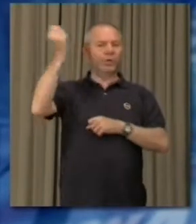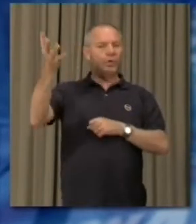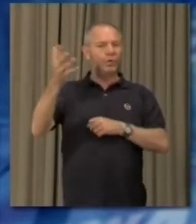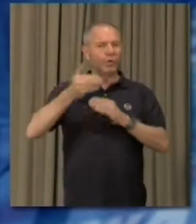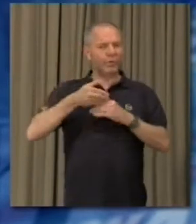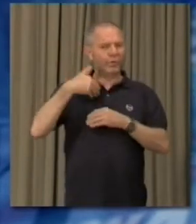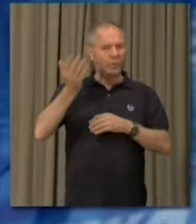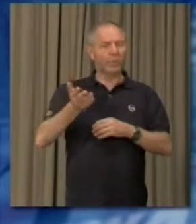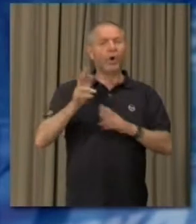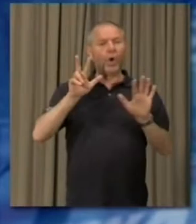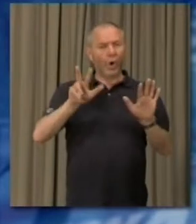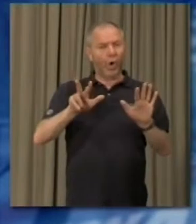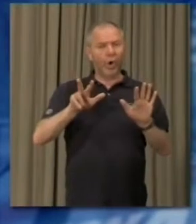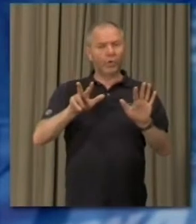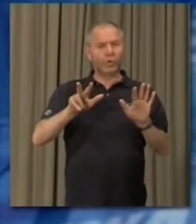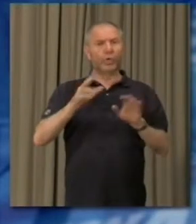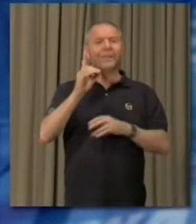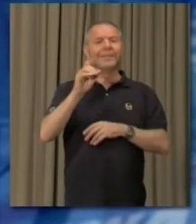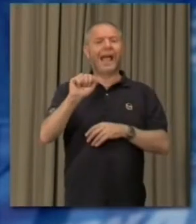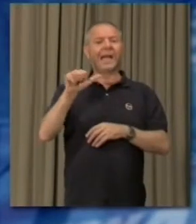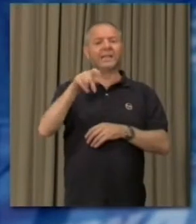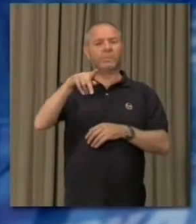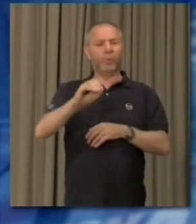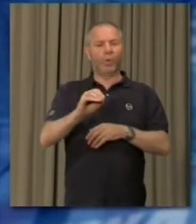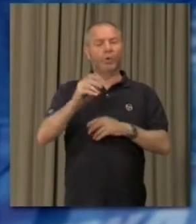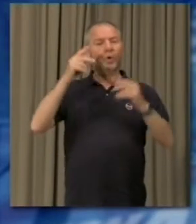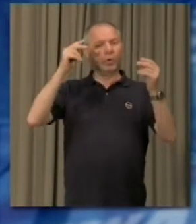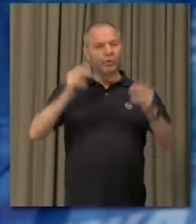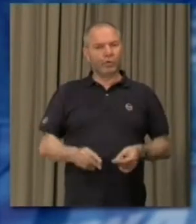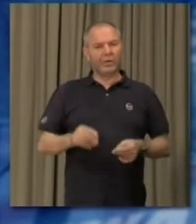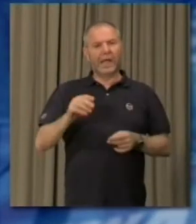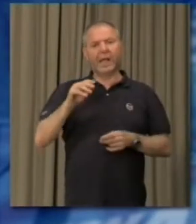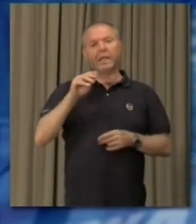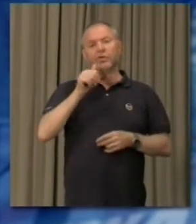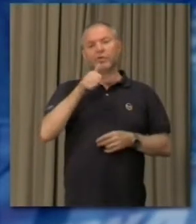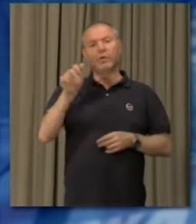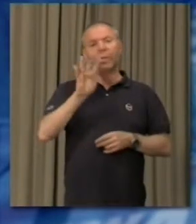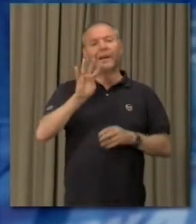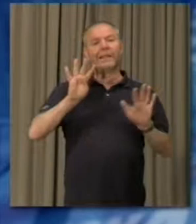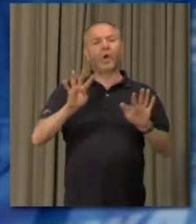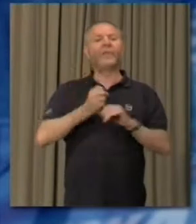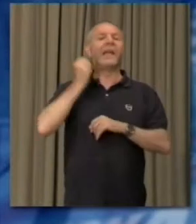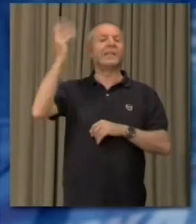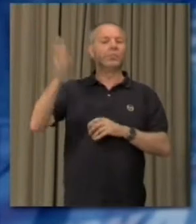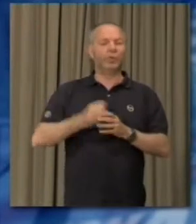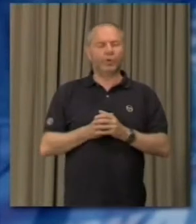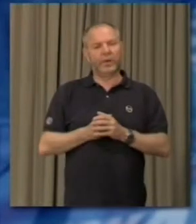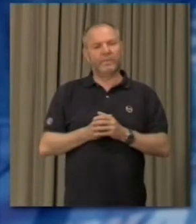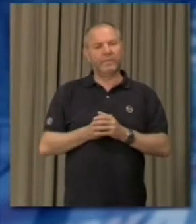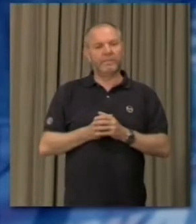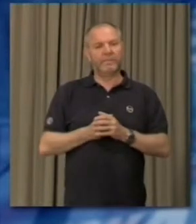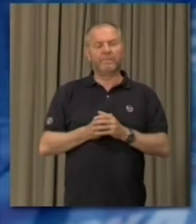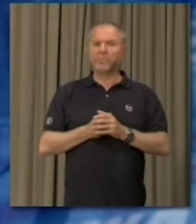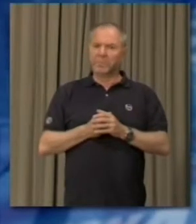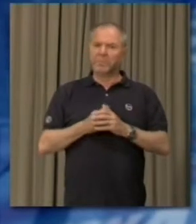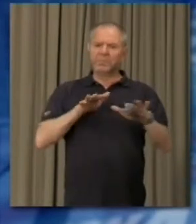stati emessi 8 provvedimenti di DASPO, in tutto 149 decreti di espulsione. Per quanto riguarda invece le operazioni